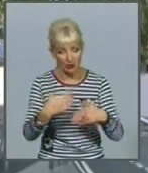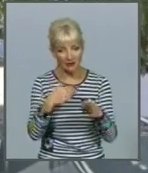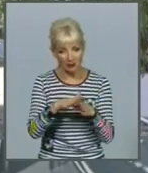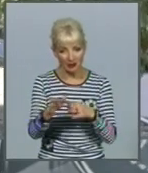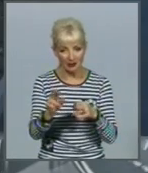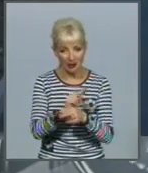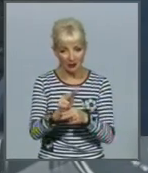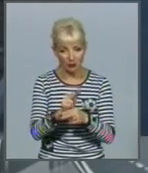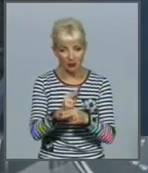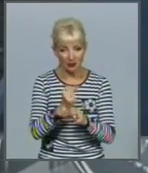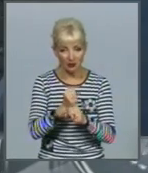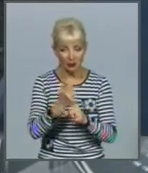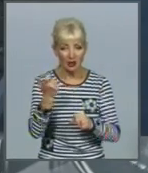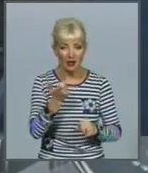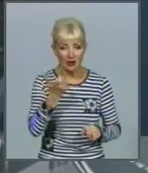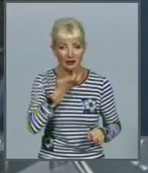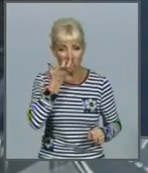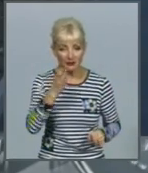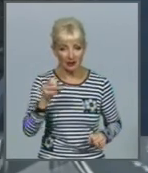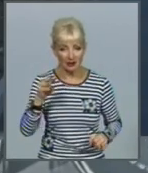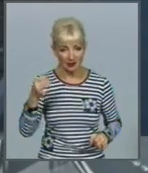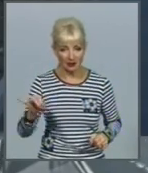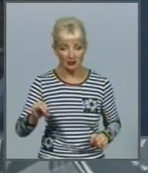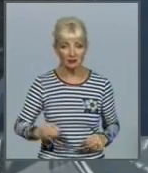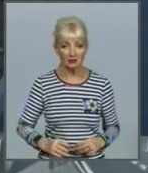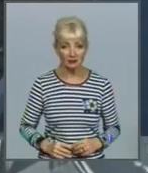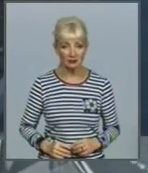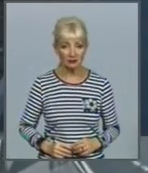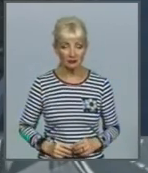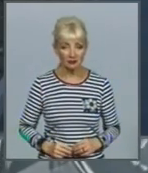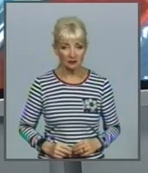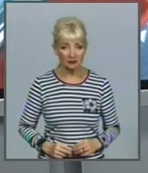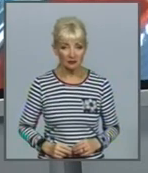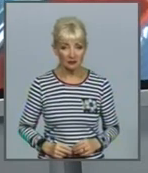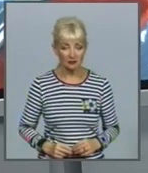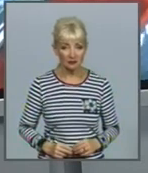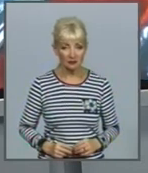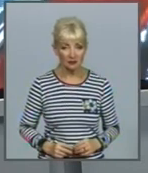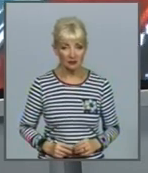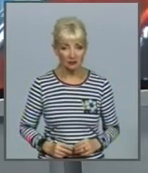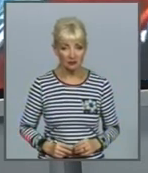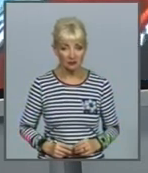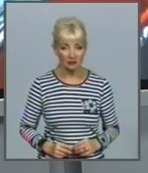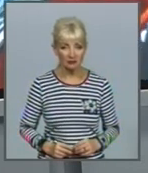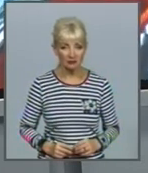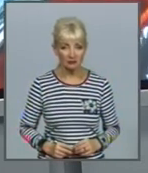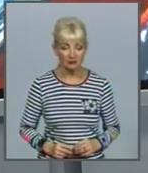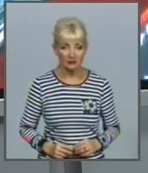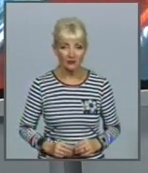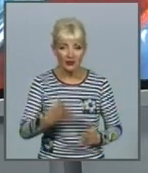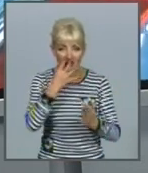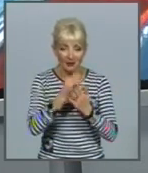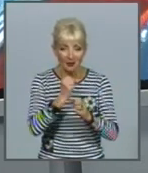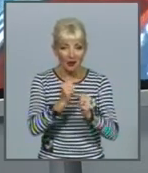«Харьковские тепловые сети». Ігор Баскровний та Сергій Перець, «Харківські звістя». Свою роботу щодня ведуть і